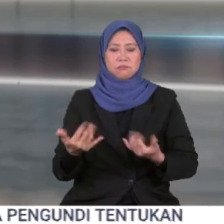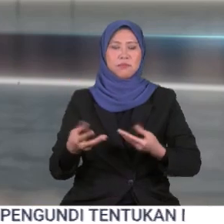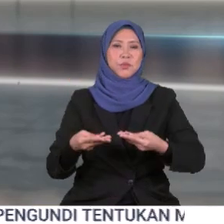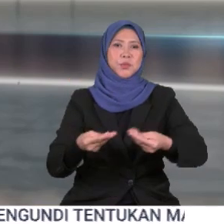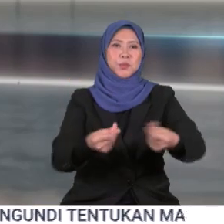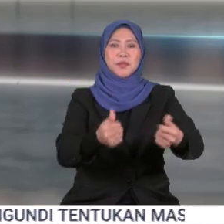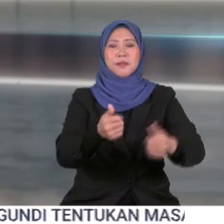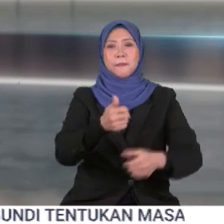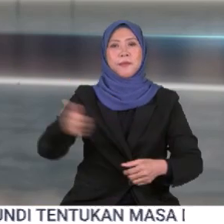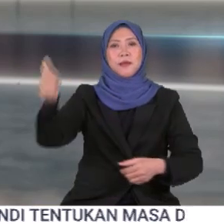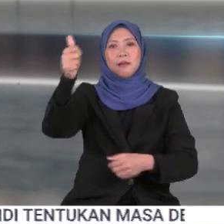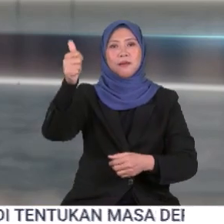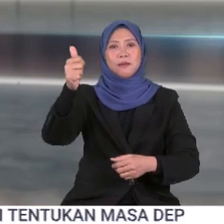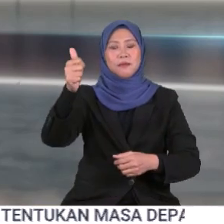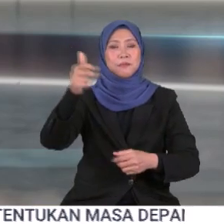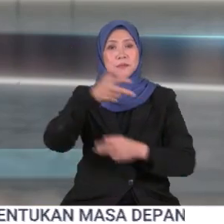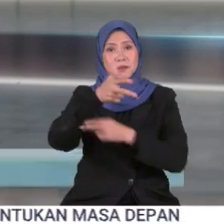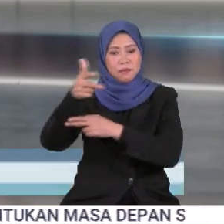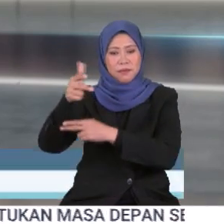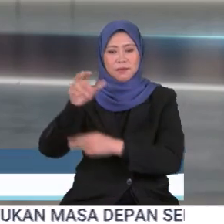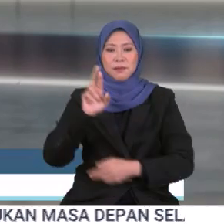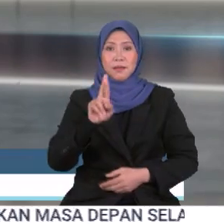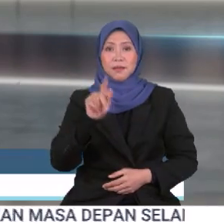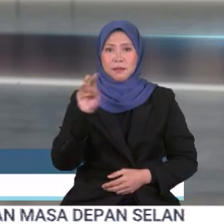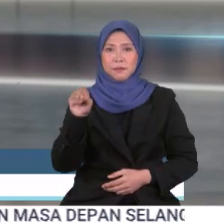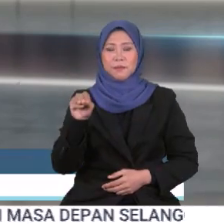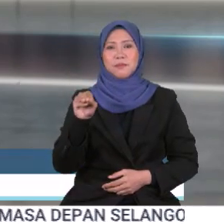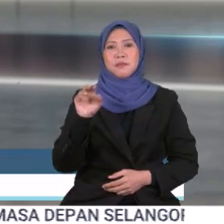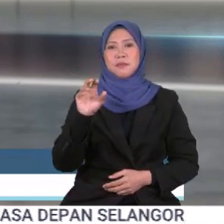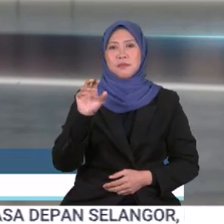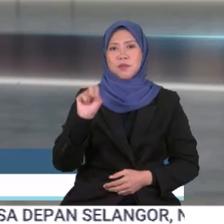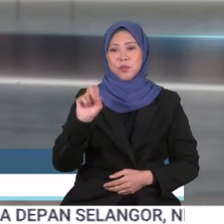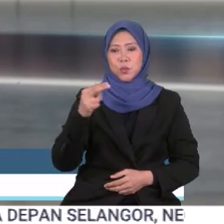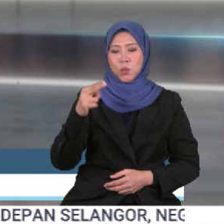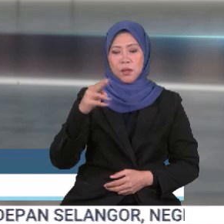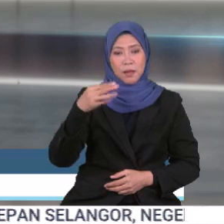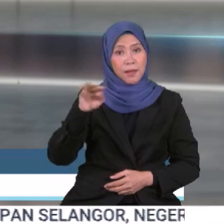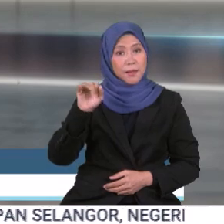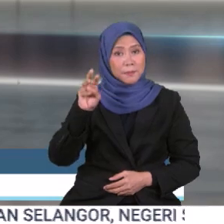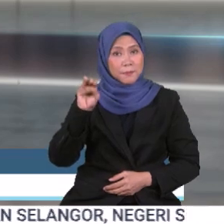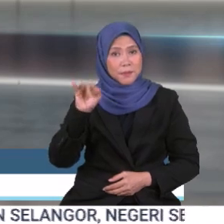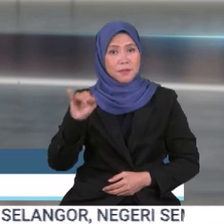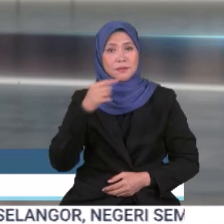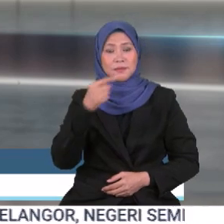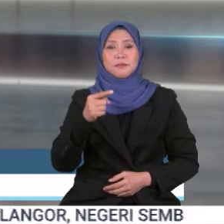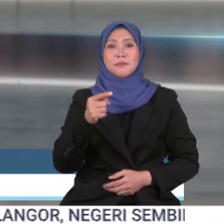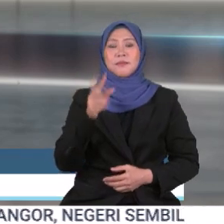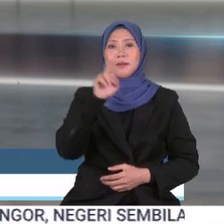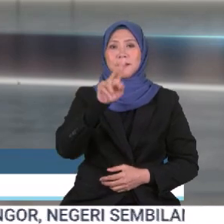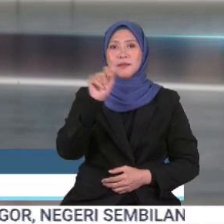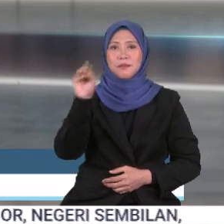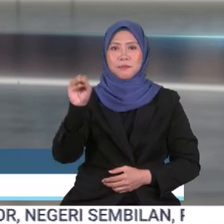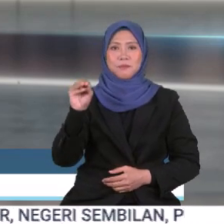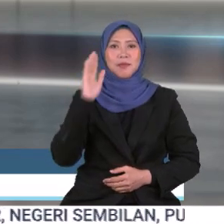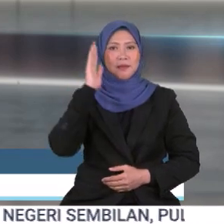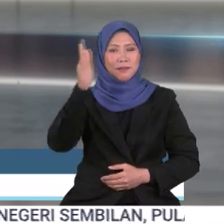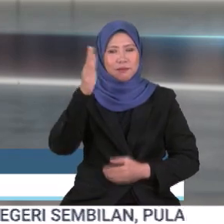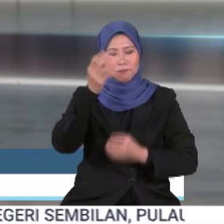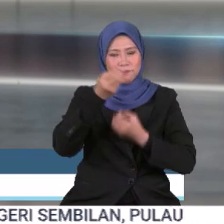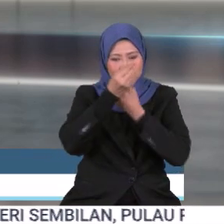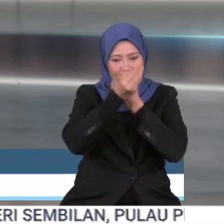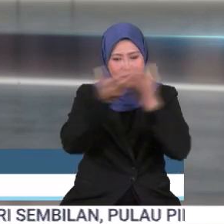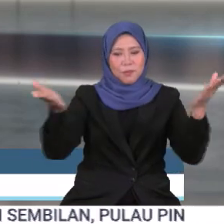ketua pengarah penyaran Suhaimi Sulaiman berkata kestiapsakan itu bagi memastikan RTM menyalurkan maklumat yang cekap